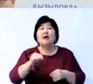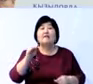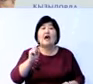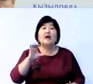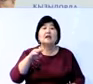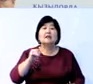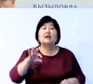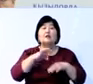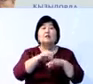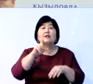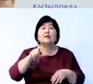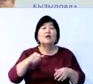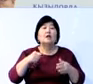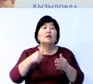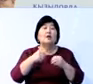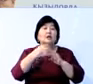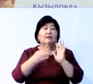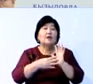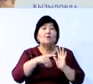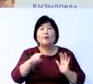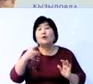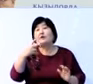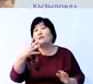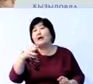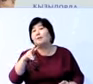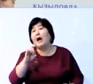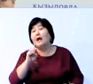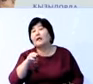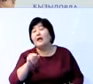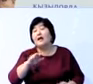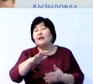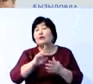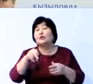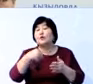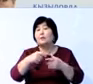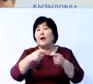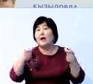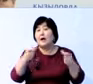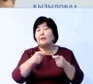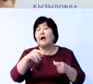Арыстан будет перевозить пассажиров с 19 по 25 марта. Дальше те, кто приобрел билеты